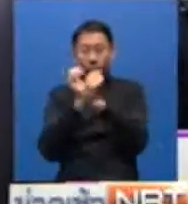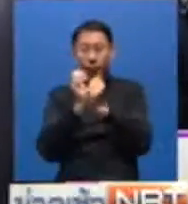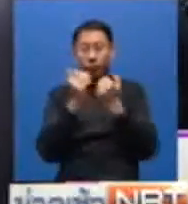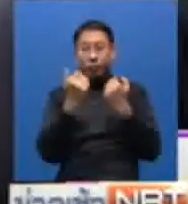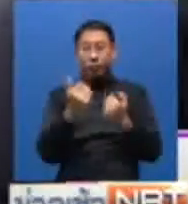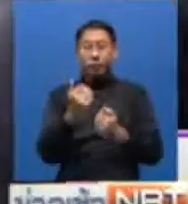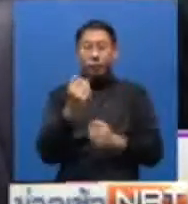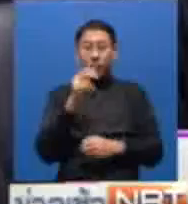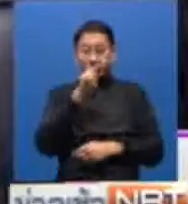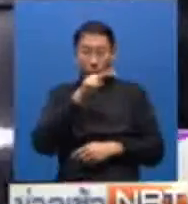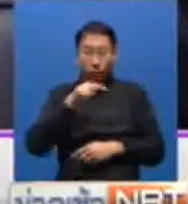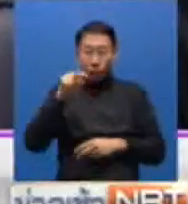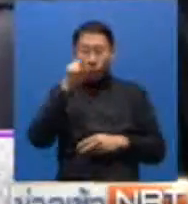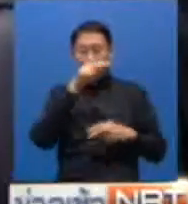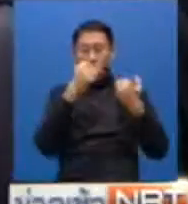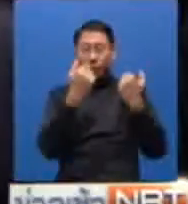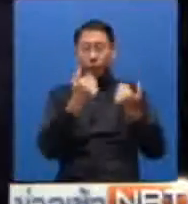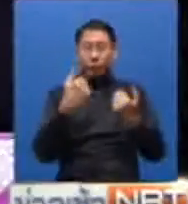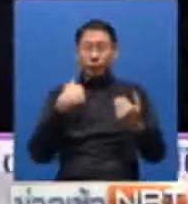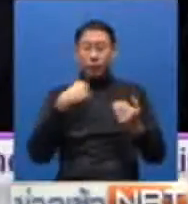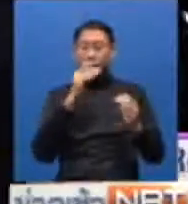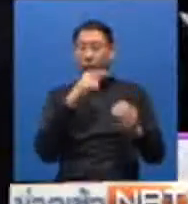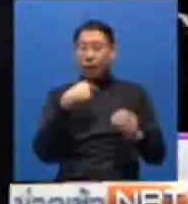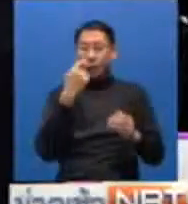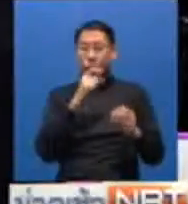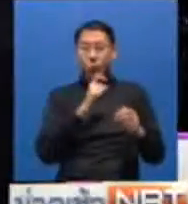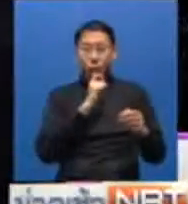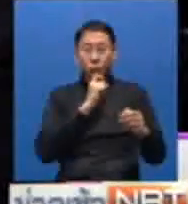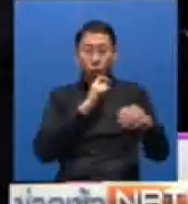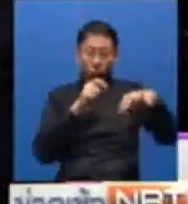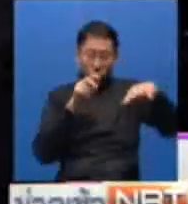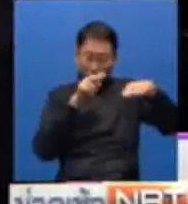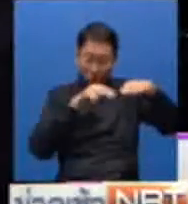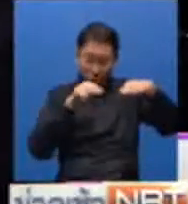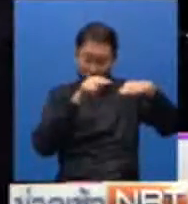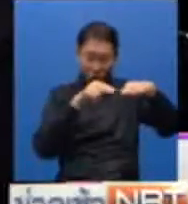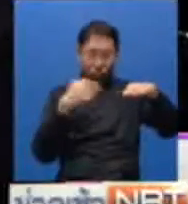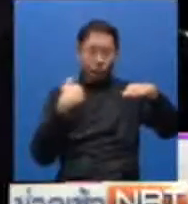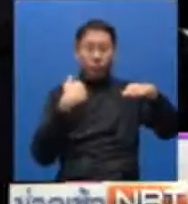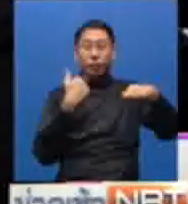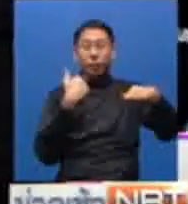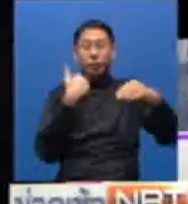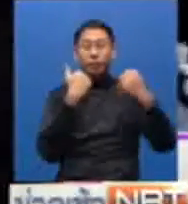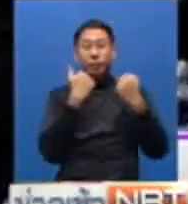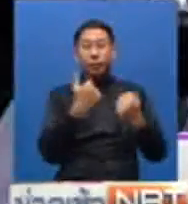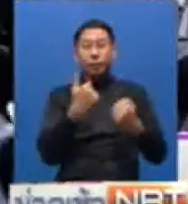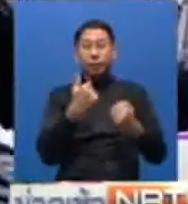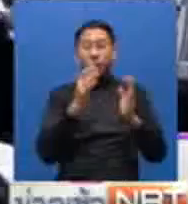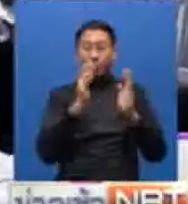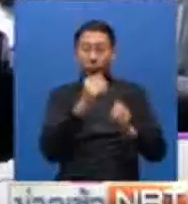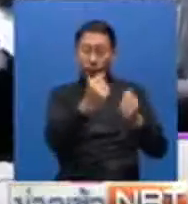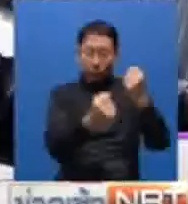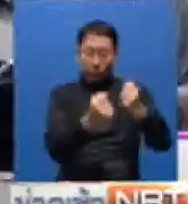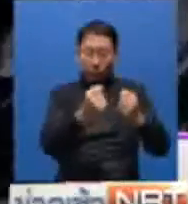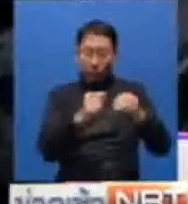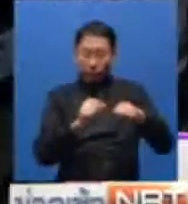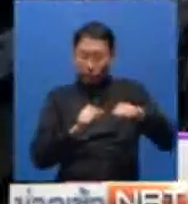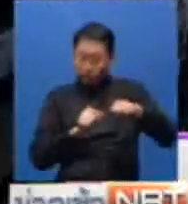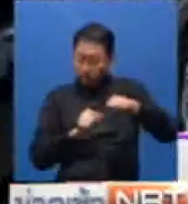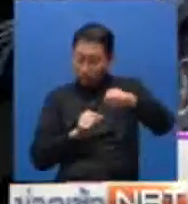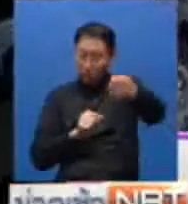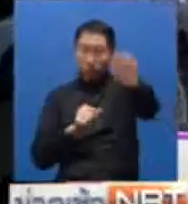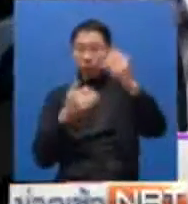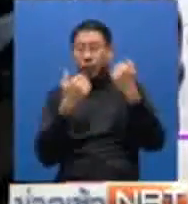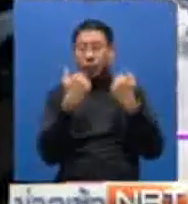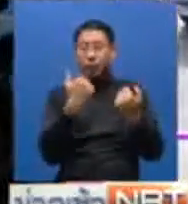ลโยธินเข้าตรวจสอบทันทีว่ามีผู้ขับขี่อยู่ภายในรถกระบะคันนี้หรือไม่เพื่อให้ผู้ขับขี่เลื่อนรถออกจากบริเว